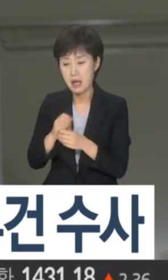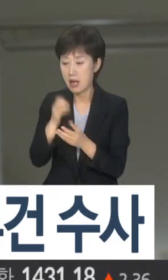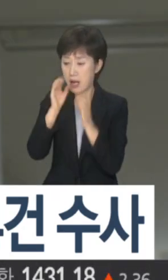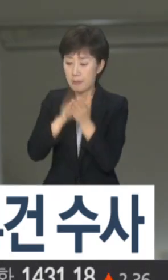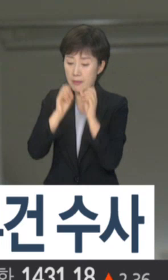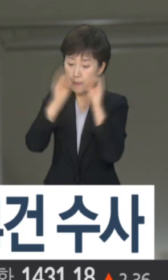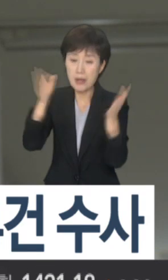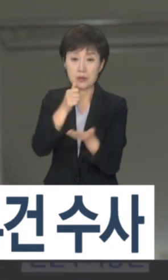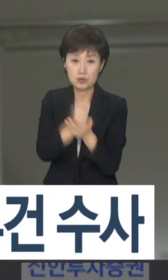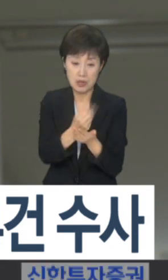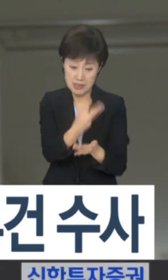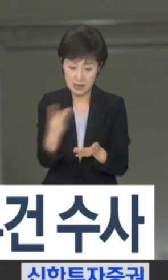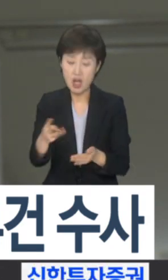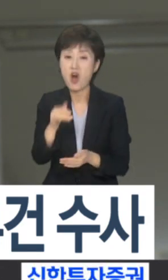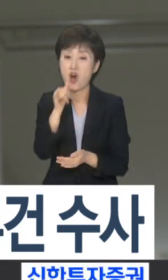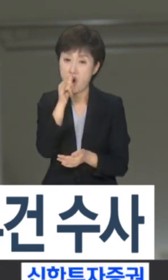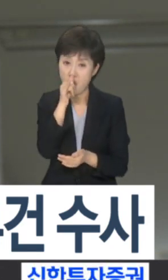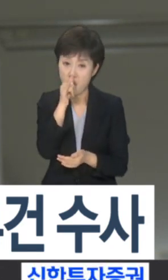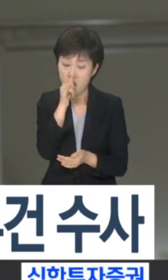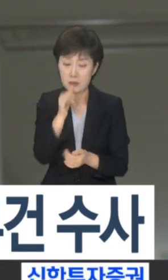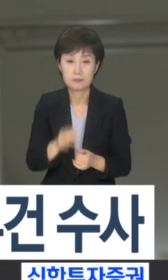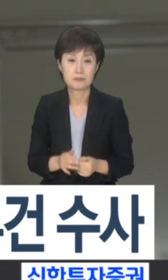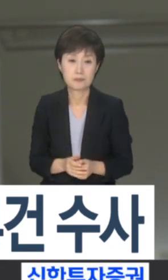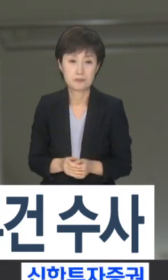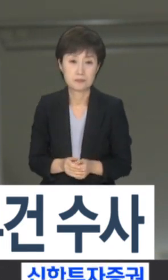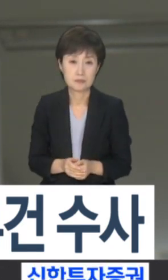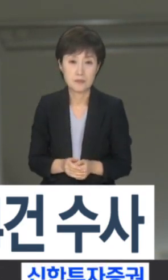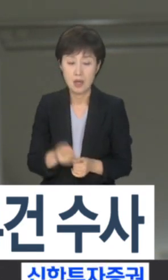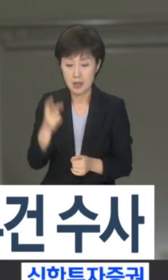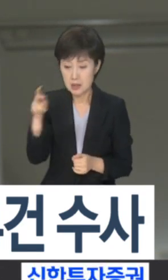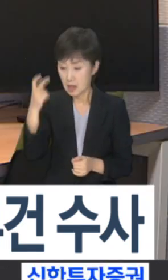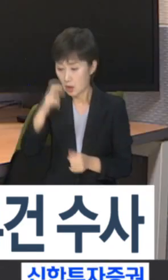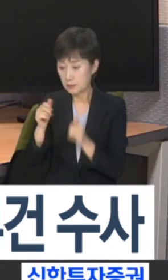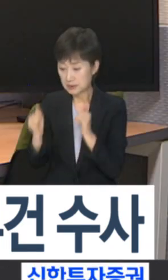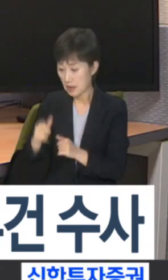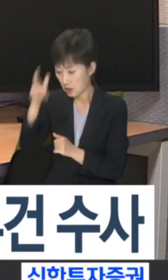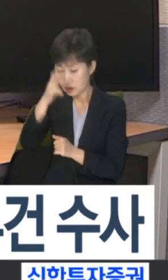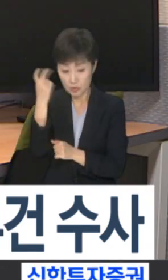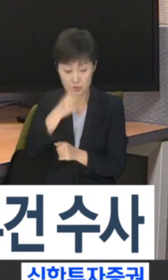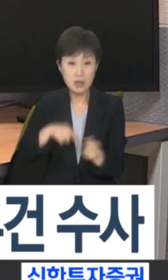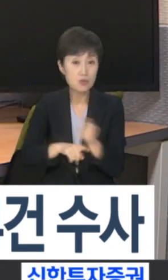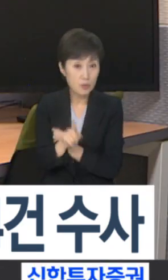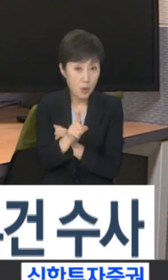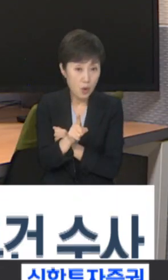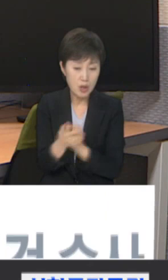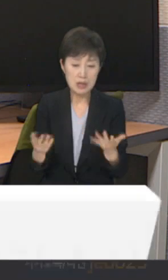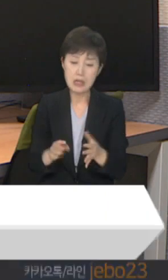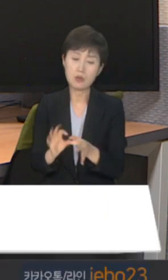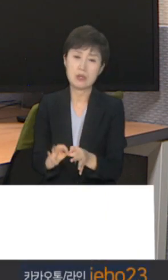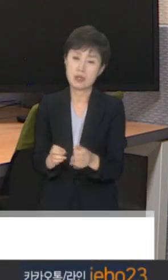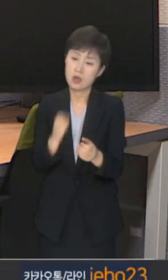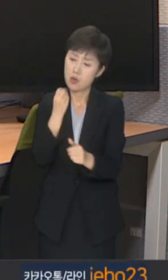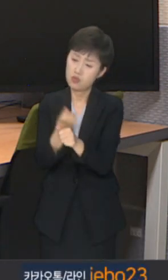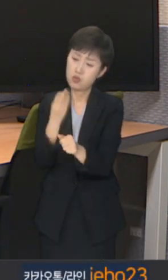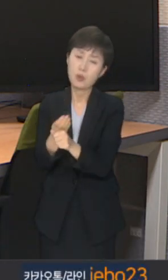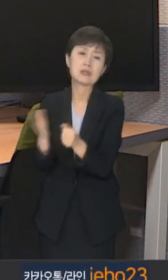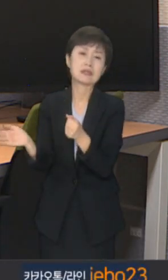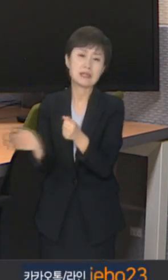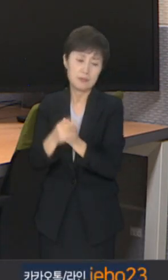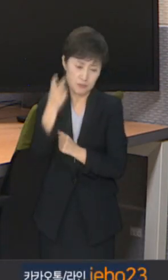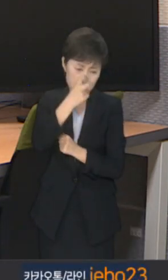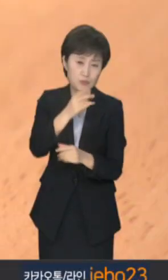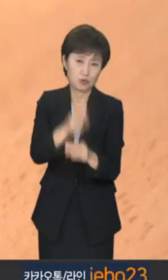공표가 각각 건으로 그 뒤를이었습니다 검경의 공수처 수사는 업무와 관련한 고소 고발이 이어진